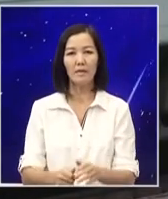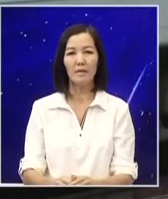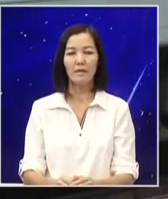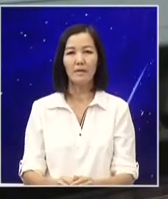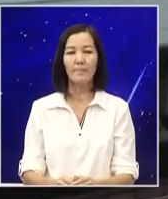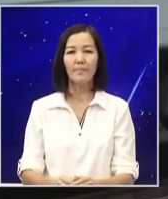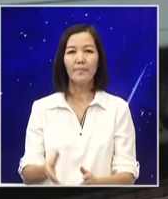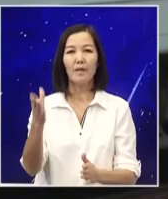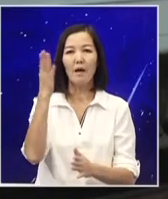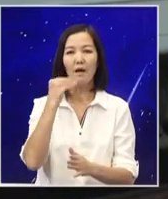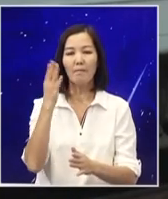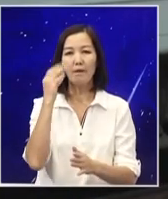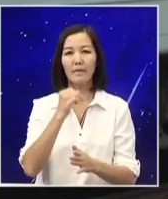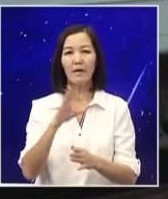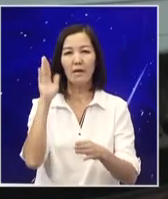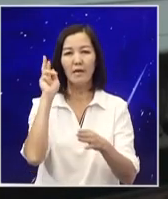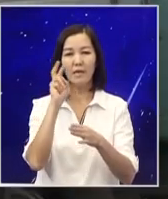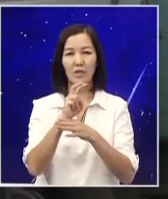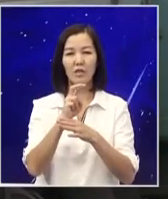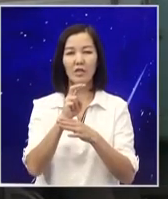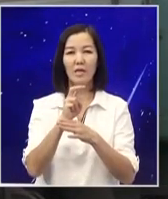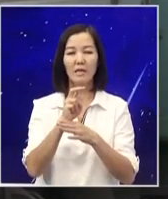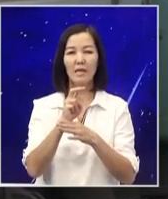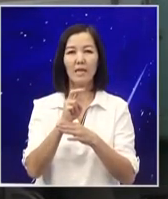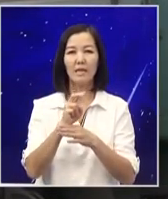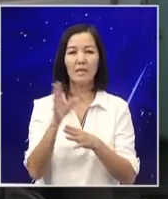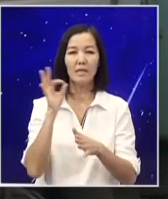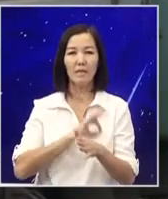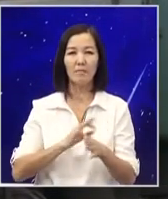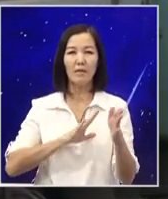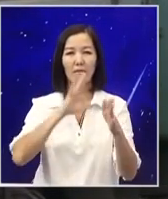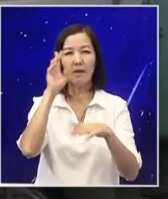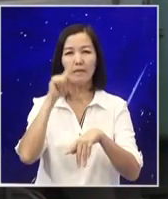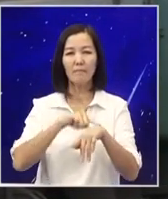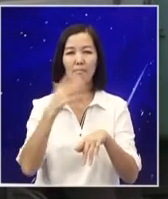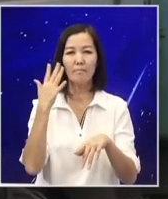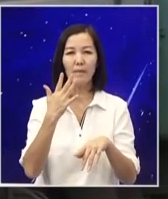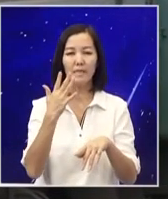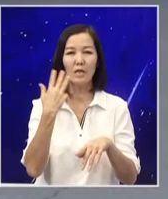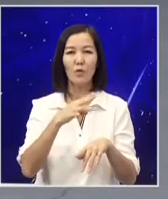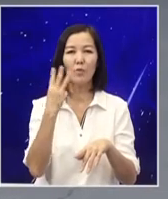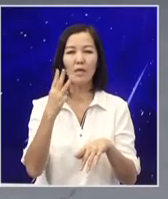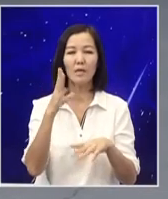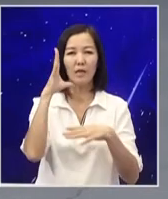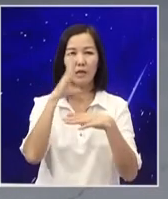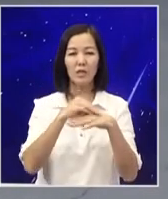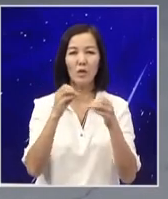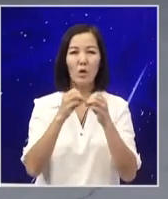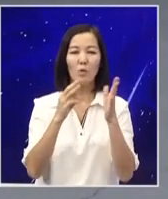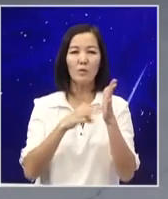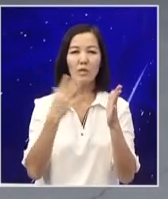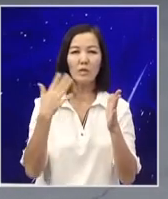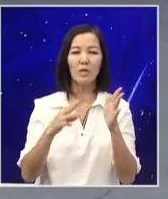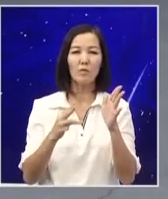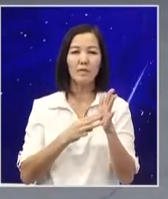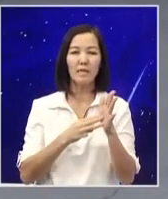тұрып Алматыға кетіп, кеш Қапшағайға қайтатындар үшін тиімді-ақ. Ертемен сағат 5:52-де жолға шығады, кеш құрым 18:58-де